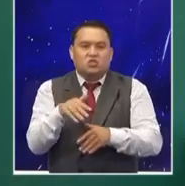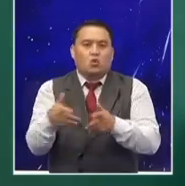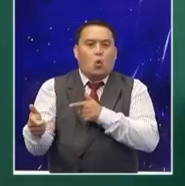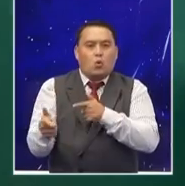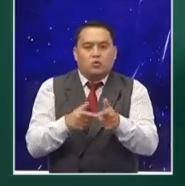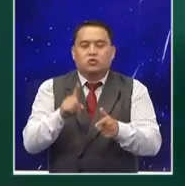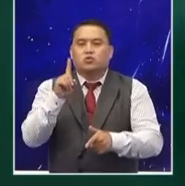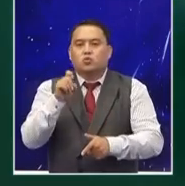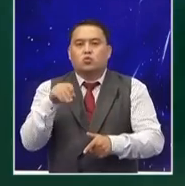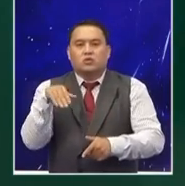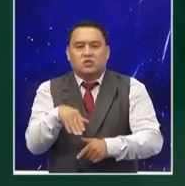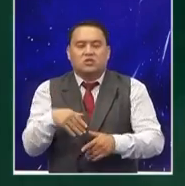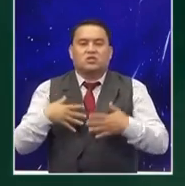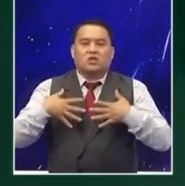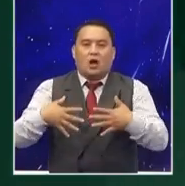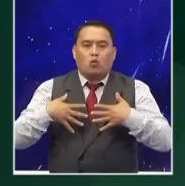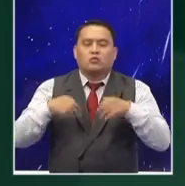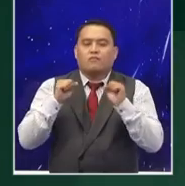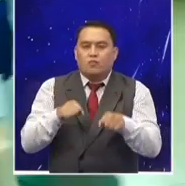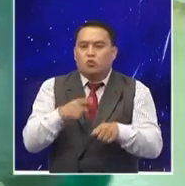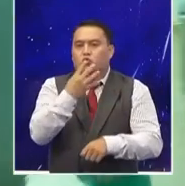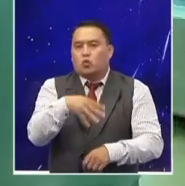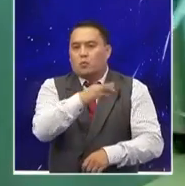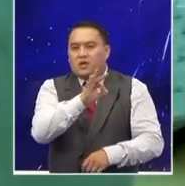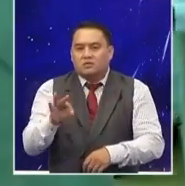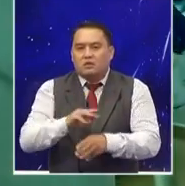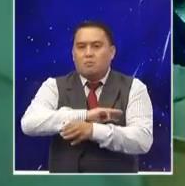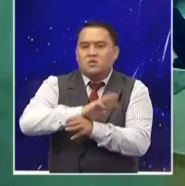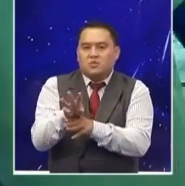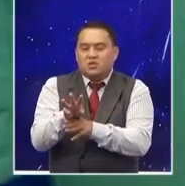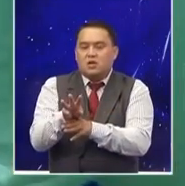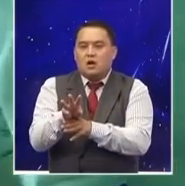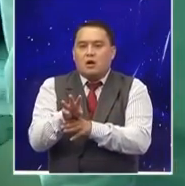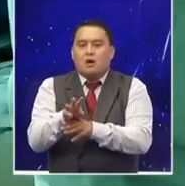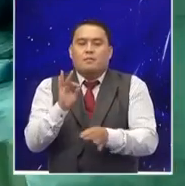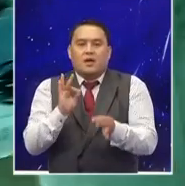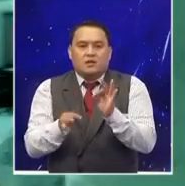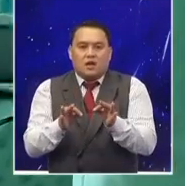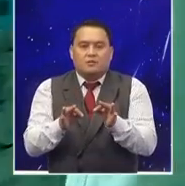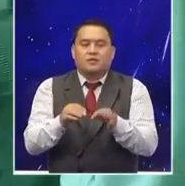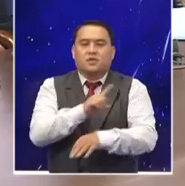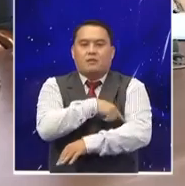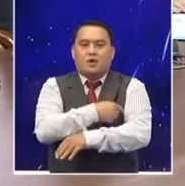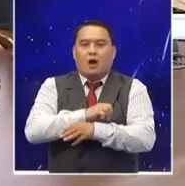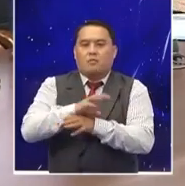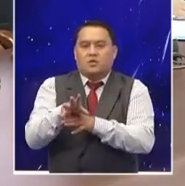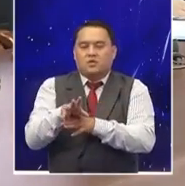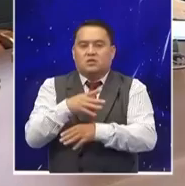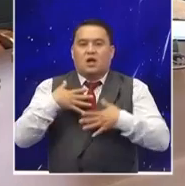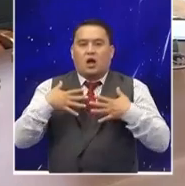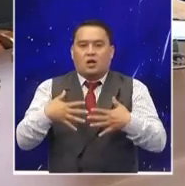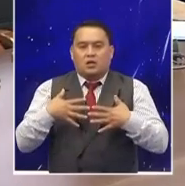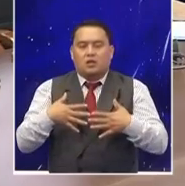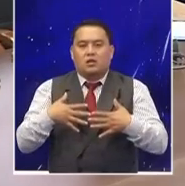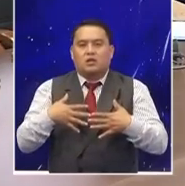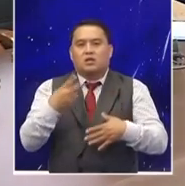с точками доступа кислорода это 40 процентов обеспеченности к сведению по нормативам минздрава обеспеченность кислородом должна быть